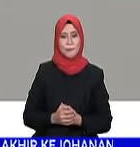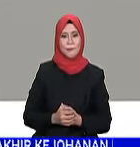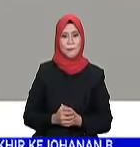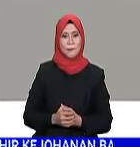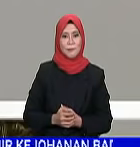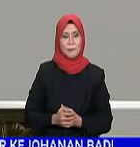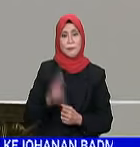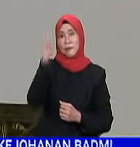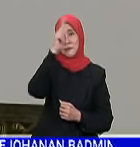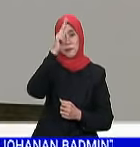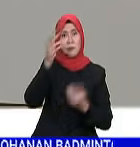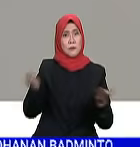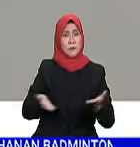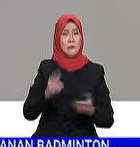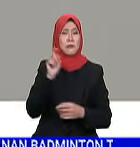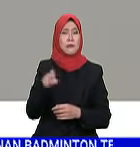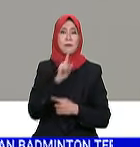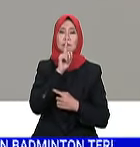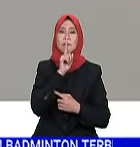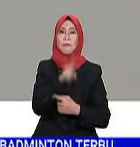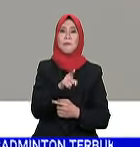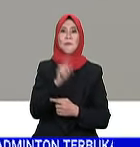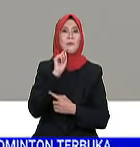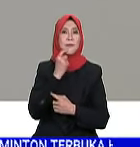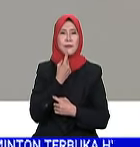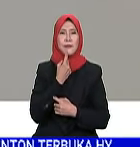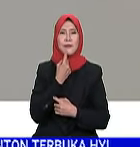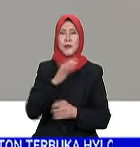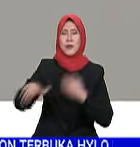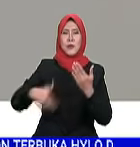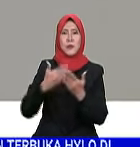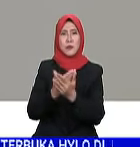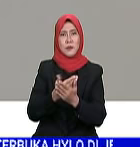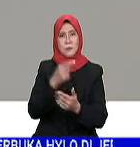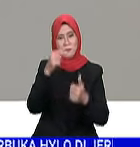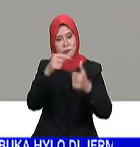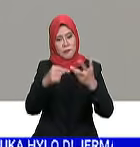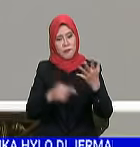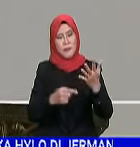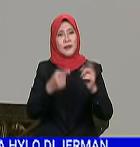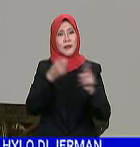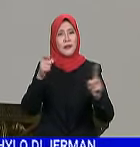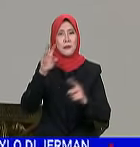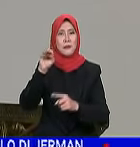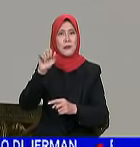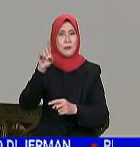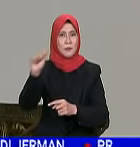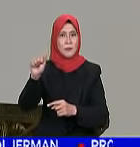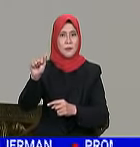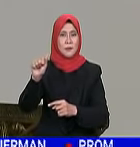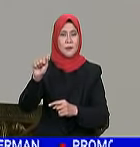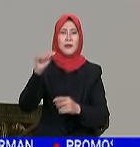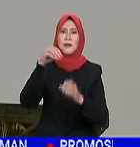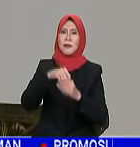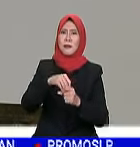Kerajaan Negeri Kedah sangat memandang serius dalam semua perkara yang dilaksanakan oleh MADA, terutamanya di